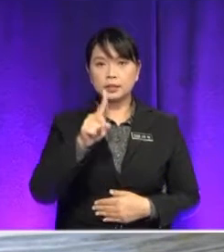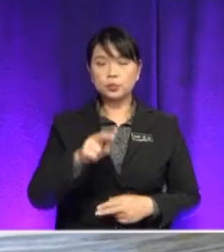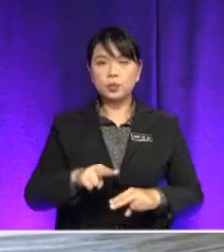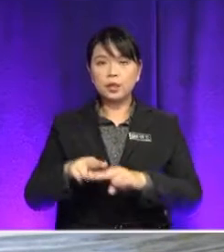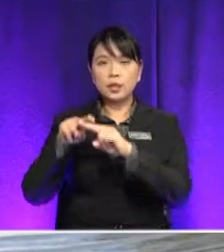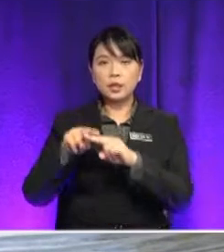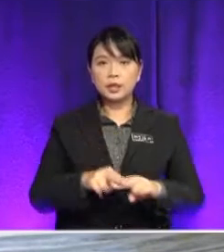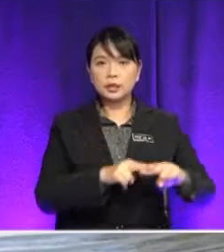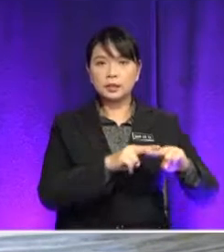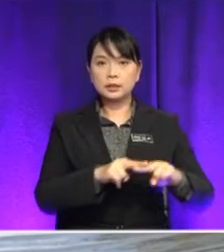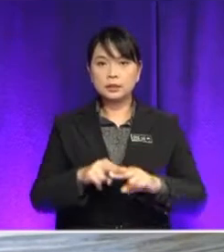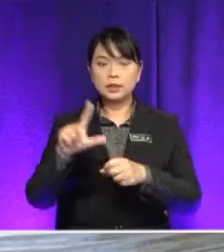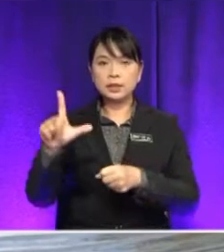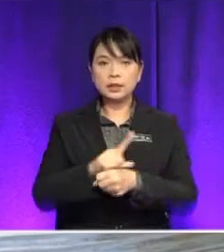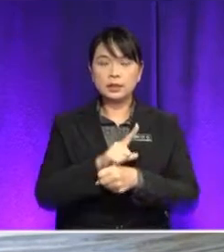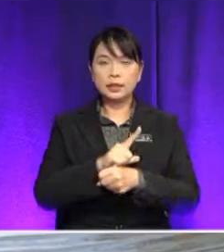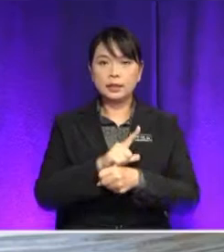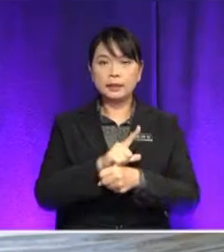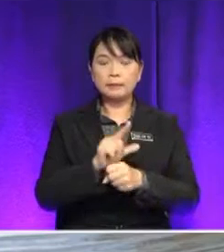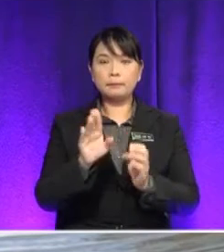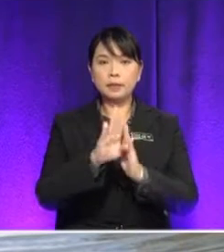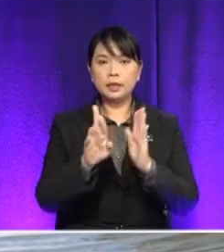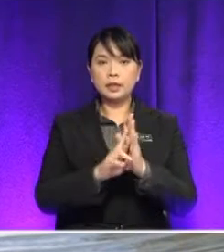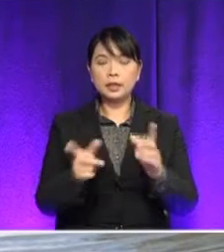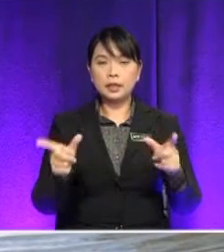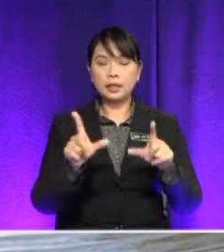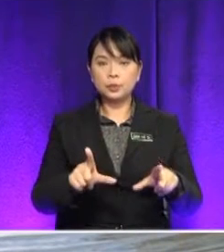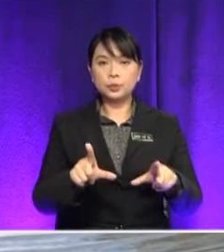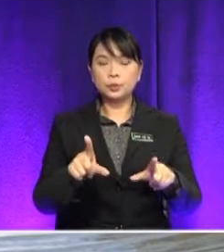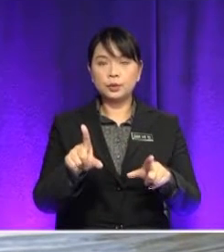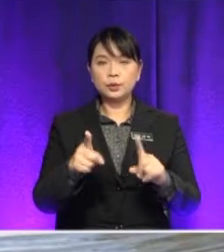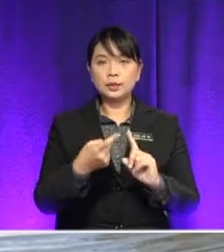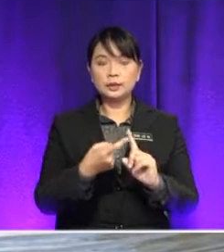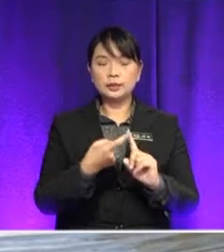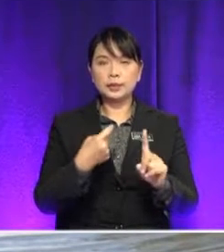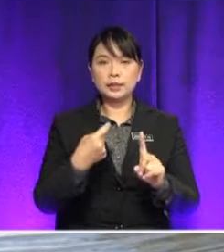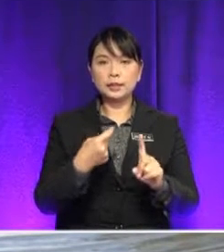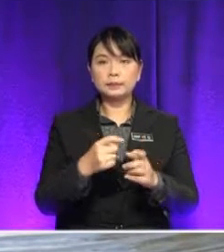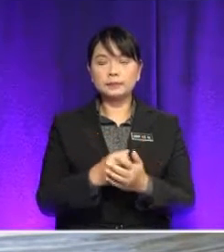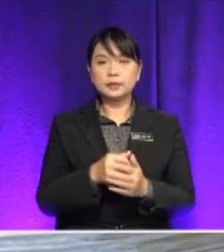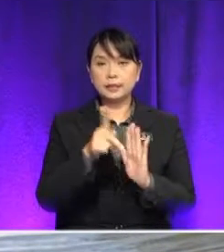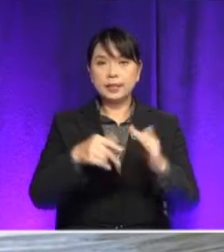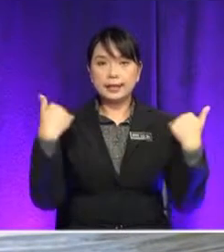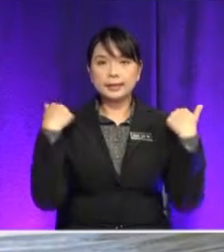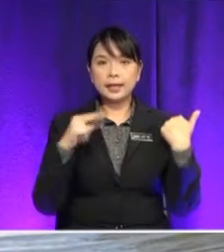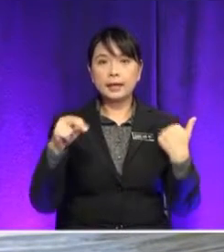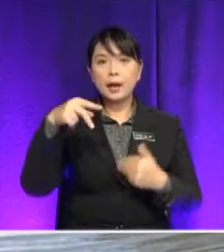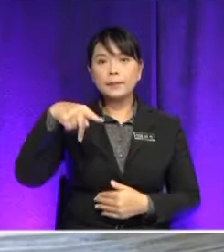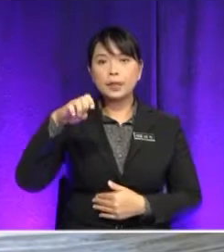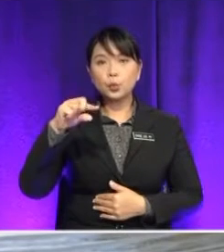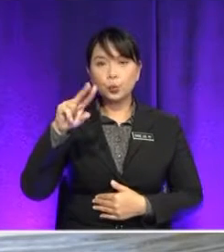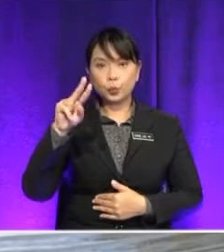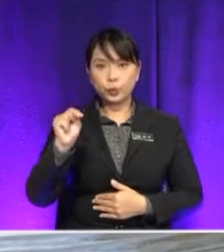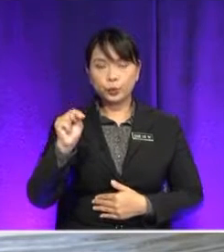berlaku apabila ayunan bandul bergerak dari kedudukan Pegon yaitu ketika pegawai disini kalau gitu dingo pada kita